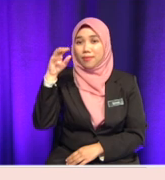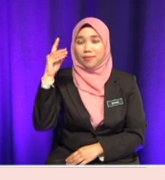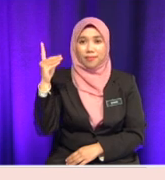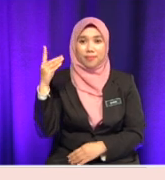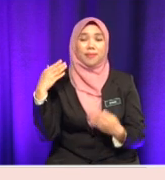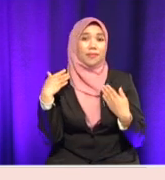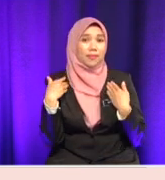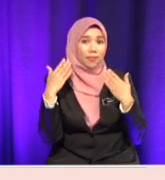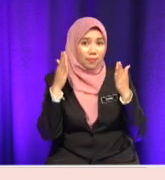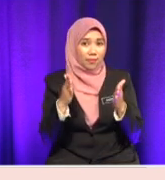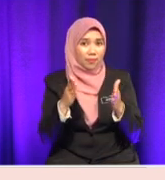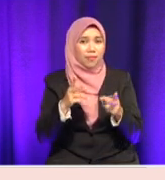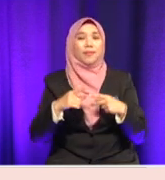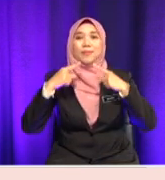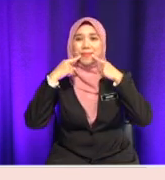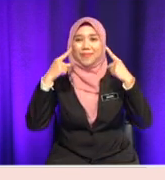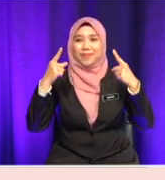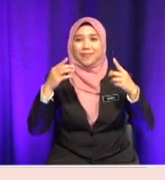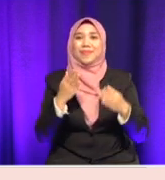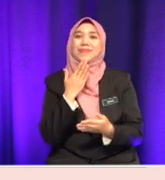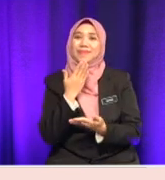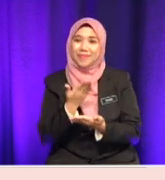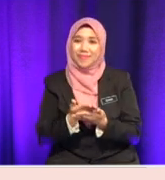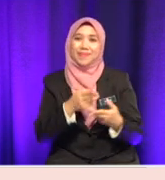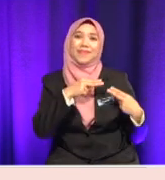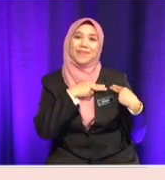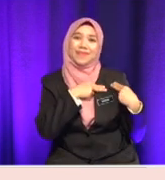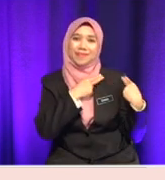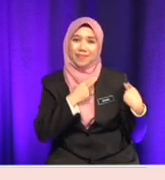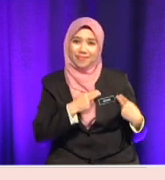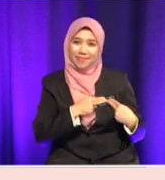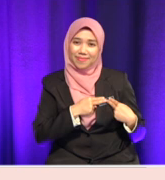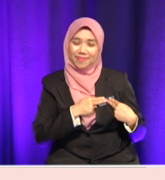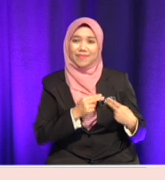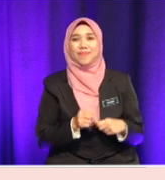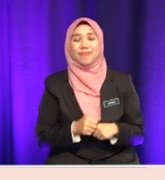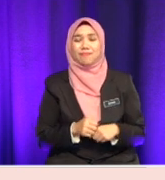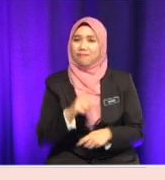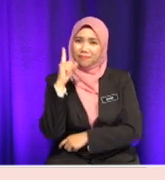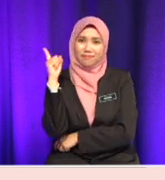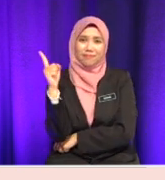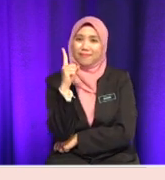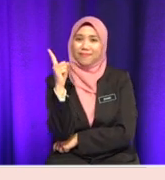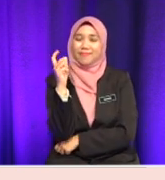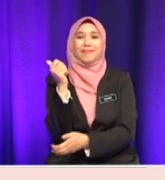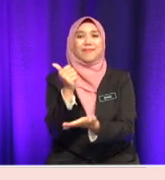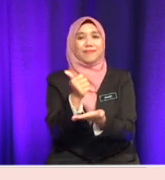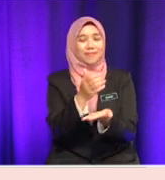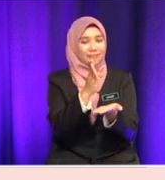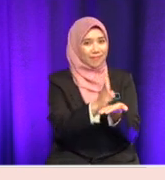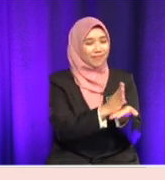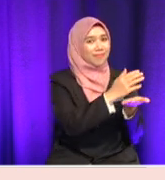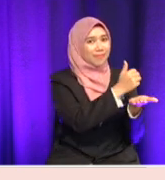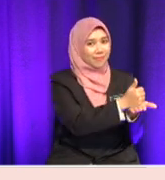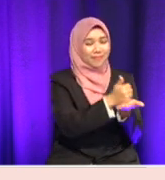yang berjaya dan baik hati Pak Majid selalu menolong orang kampung